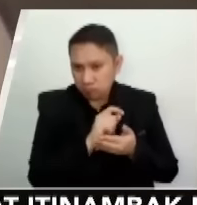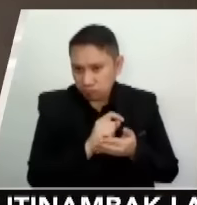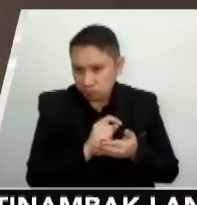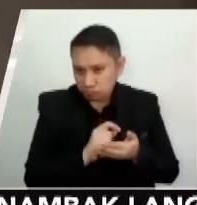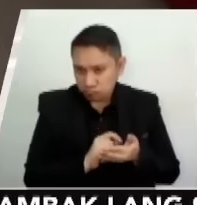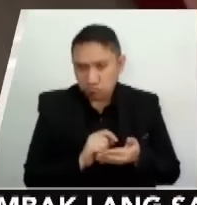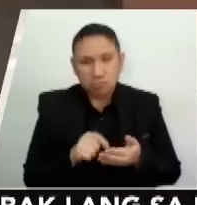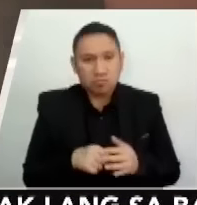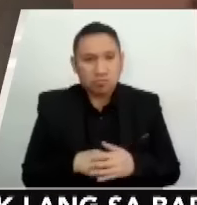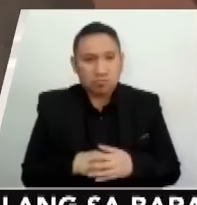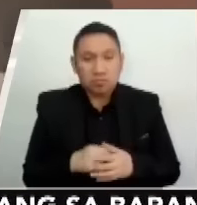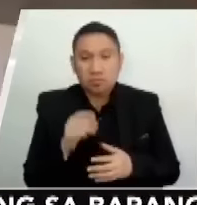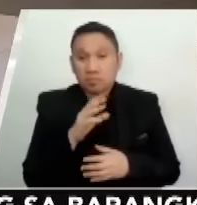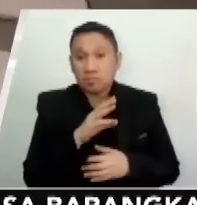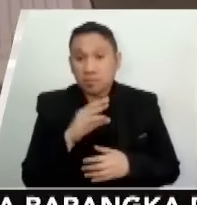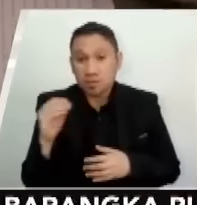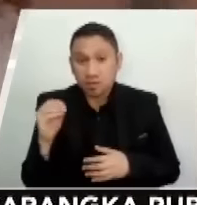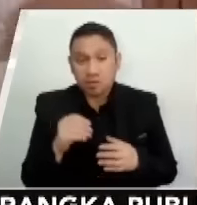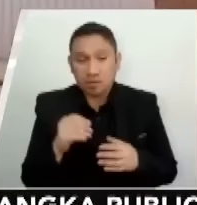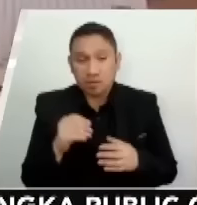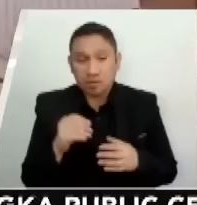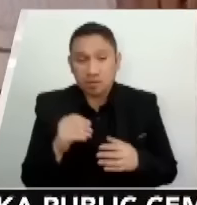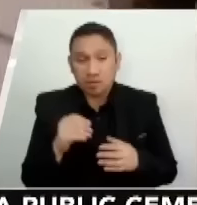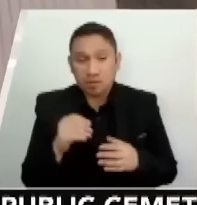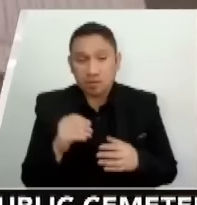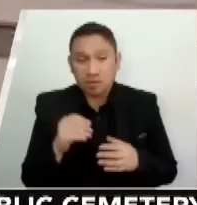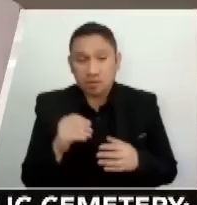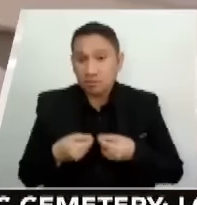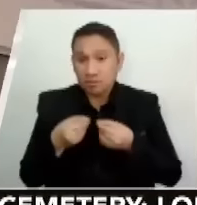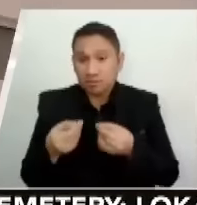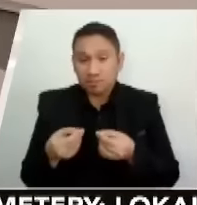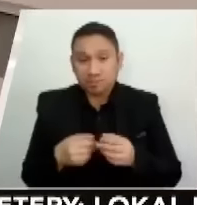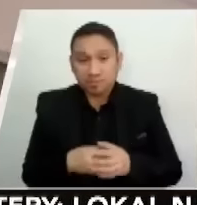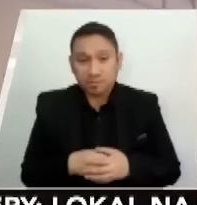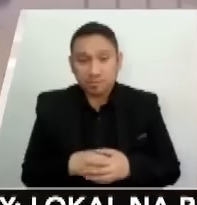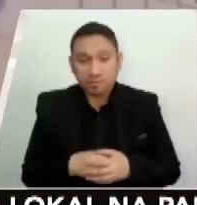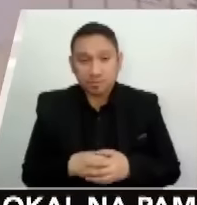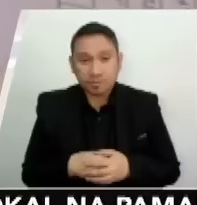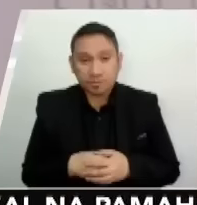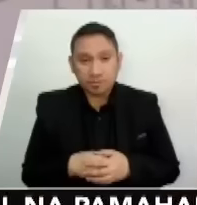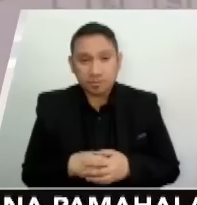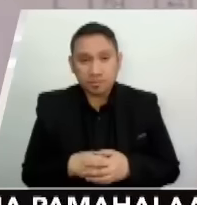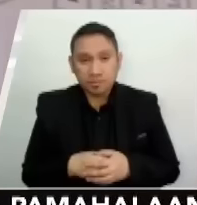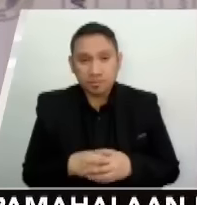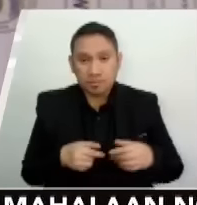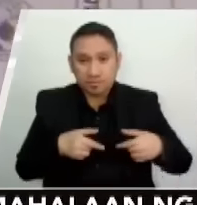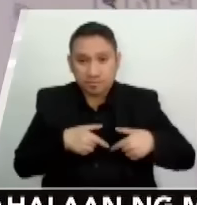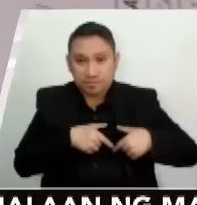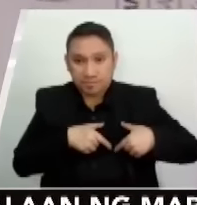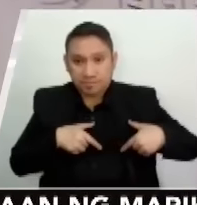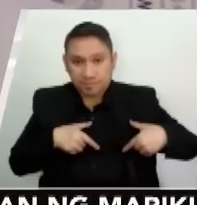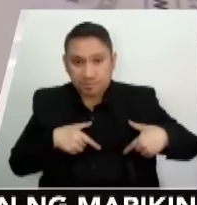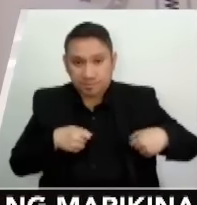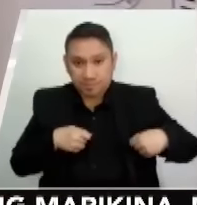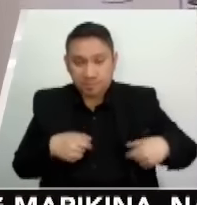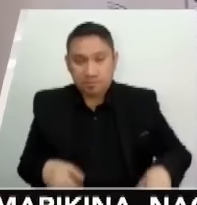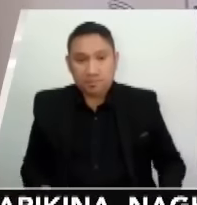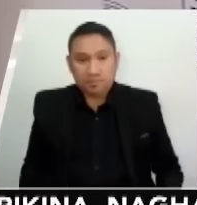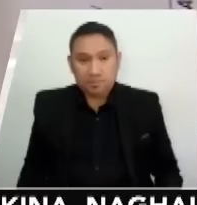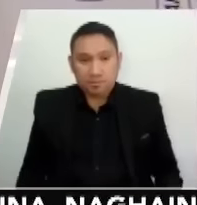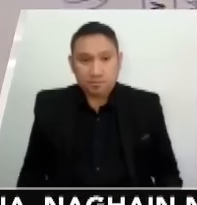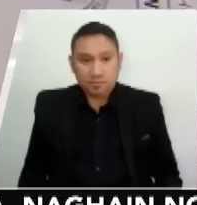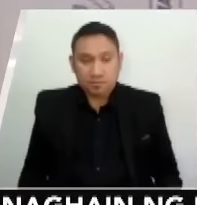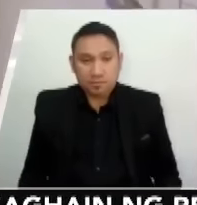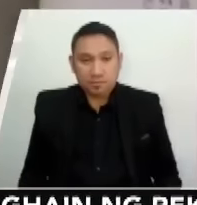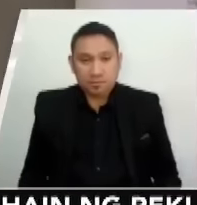At meron hong pinamimigay na parabang mga sticker stub ang MSWDO. Tanungin